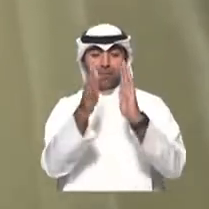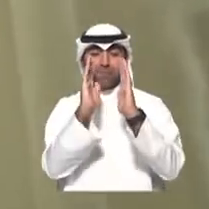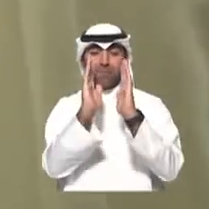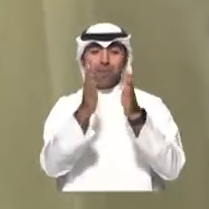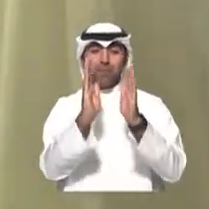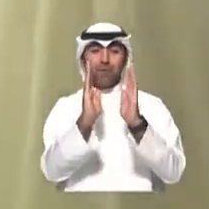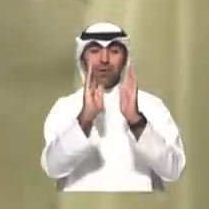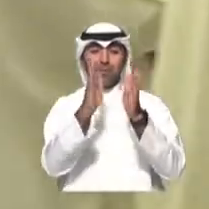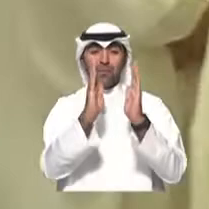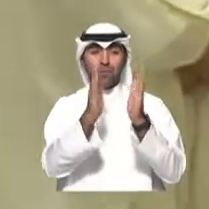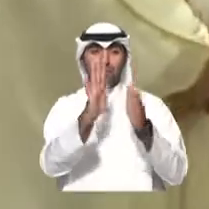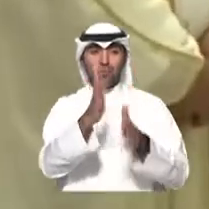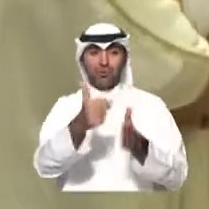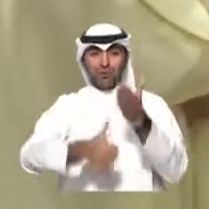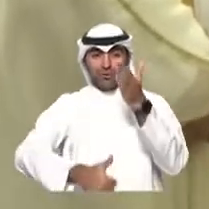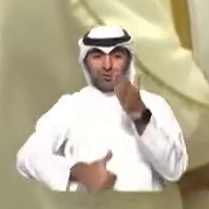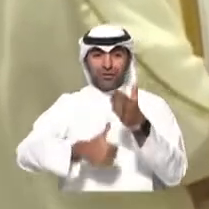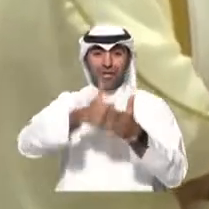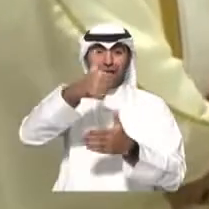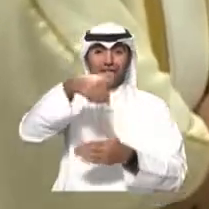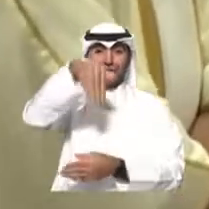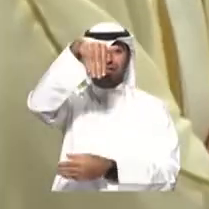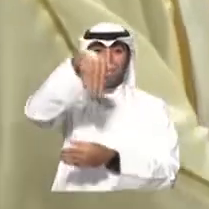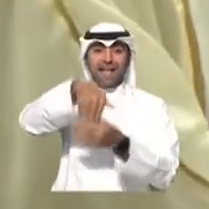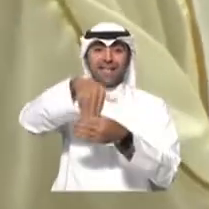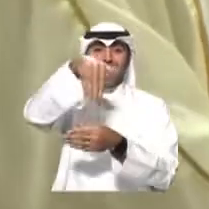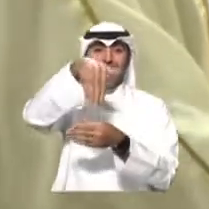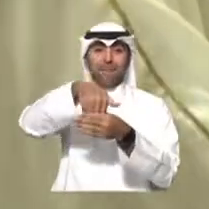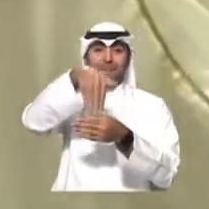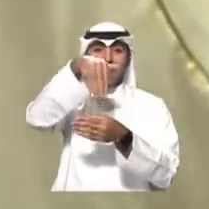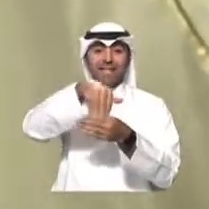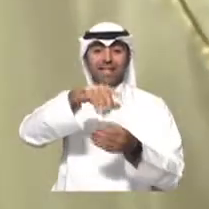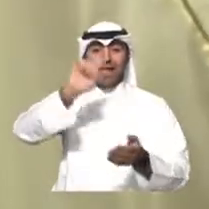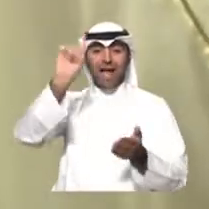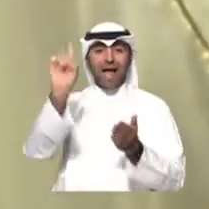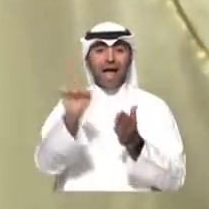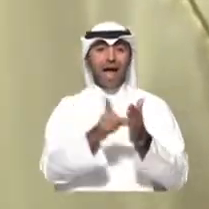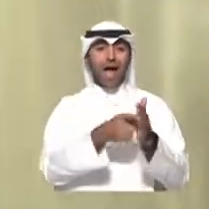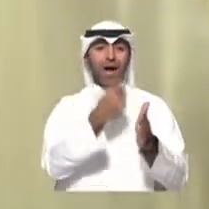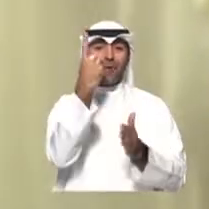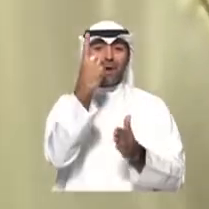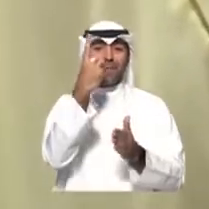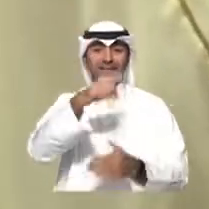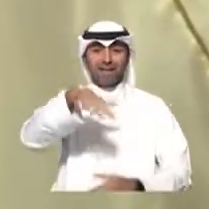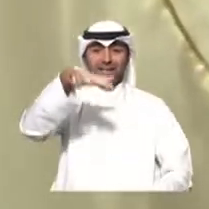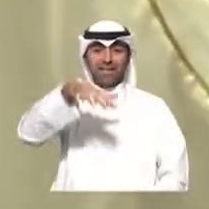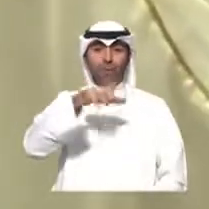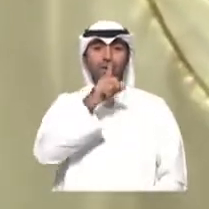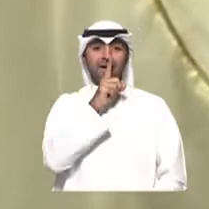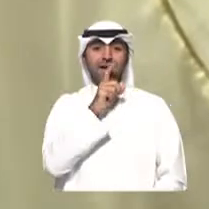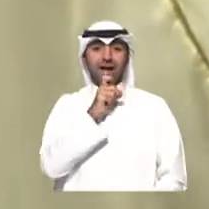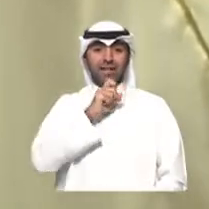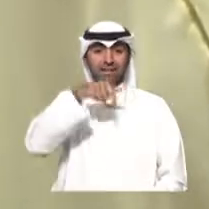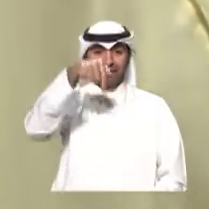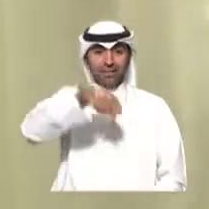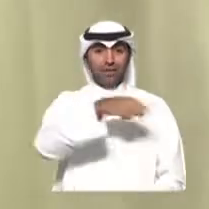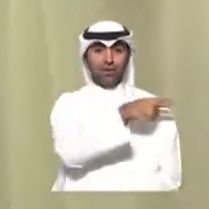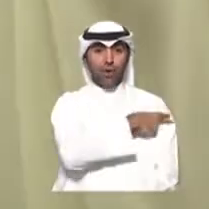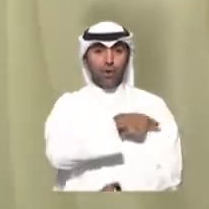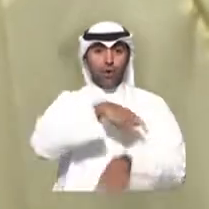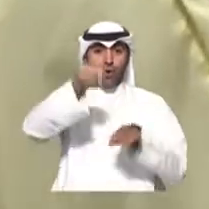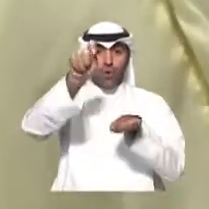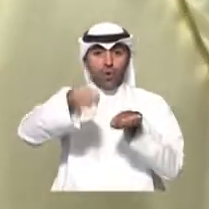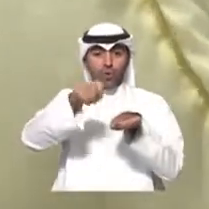نجاح أول انتخابات تشريعية لمجلس الشورى وما تمثله من نقلة نوعية سياسيا على